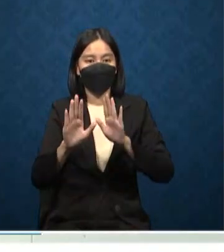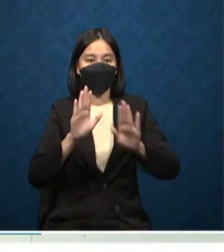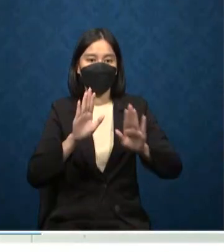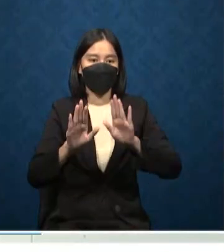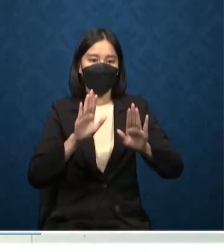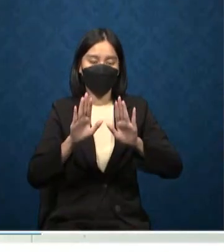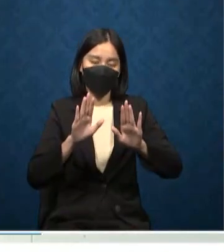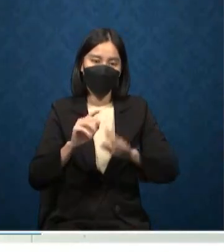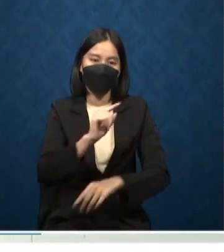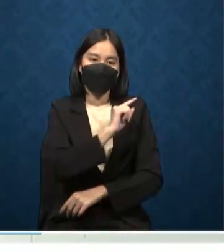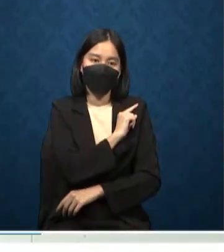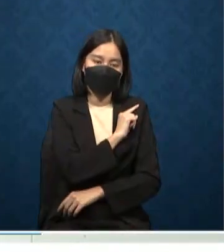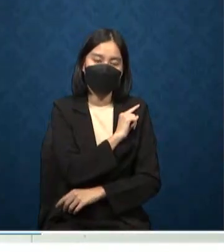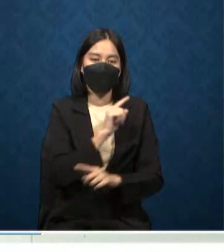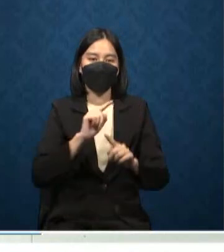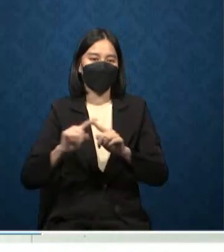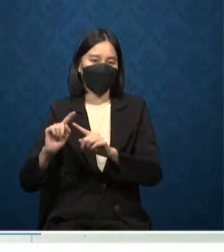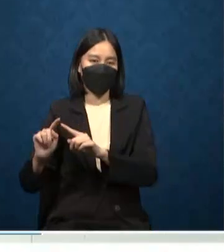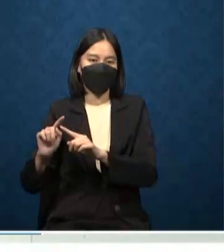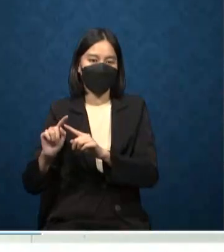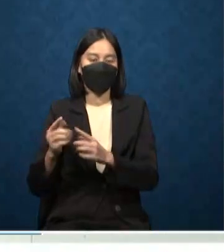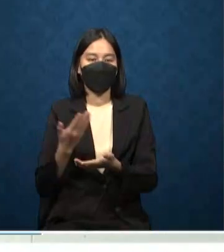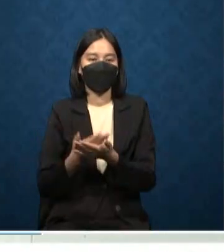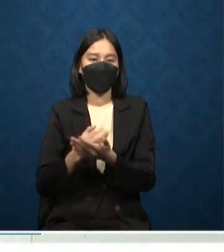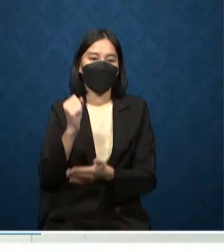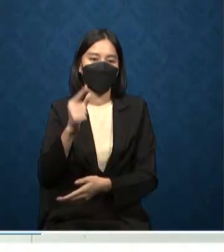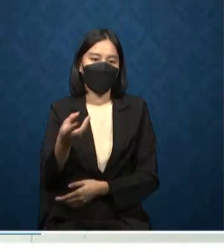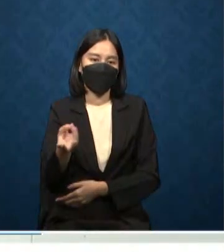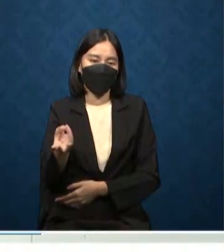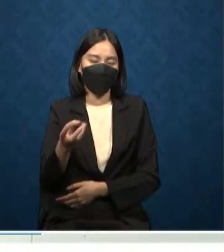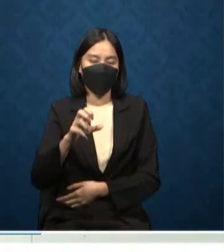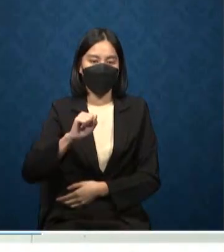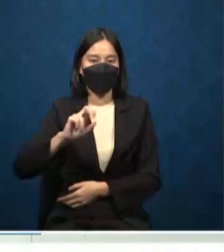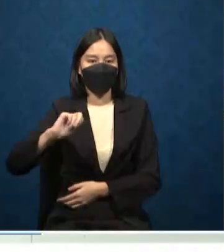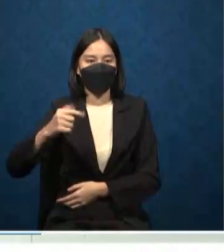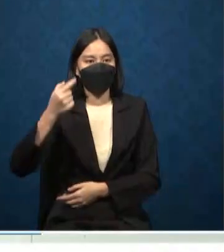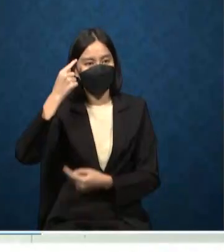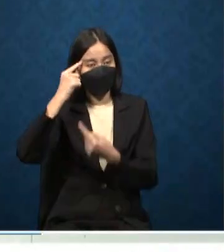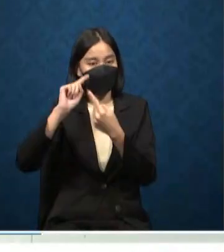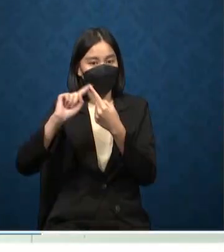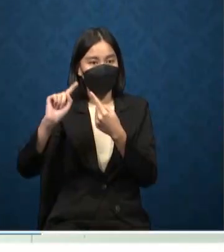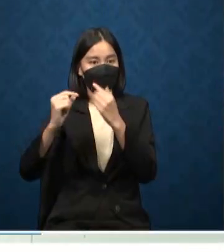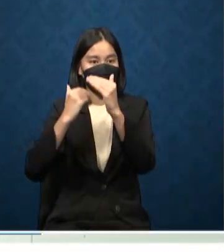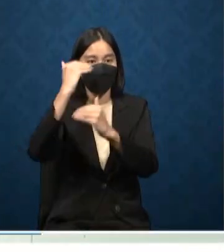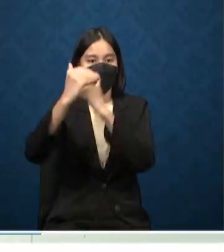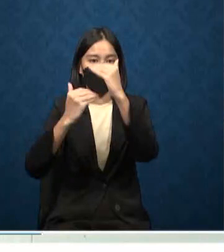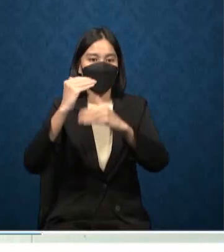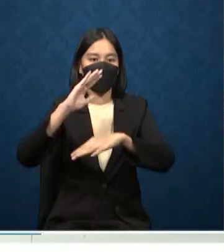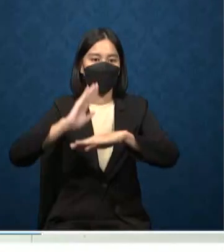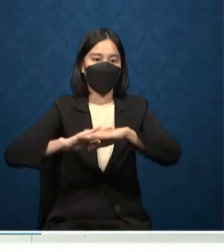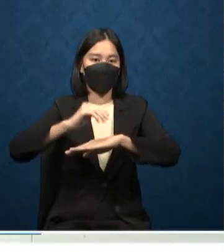และความรับผิดชอบที่สูงสำนักงานจึงได้มุ่งมั่นในการพัฒนาศักยภาพ